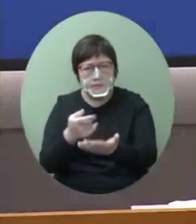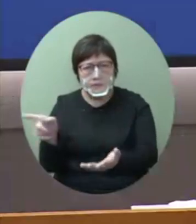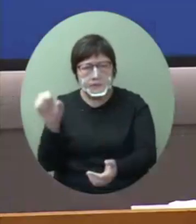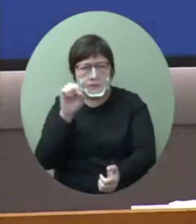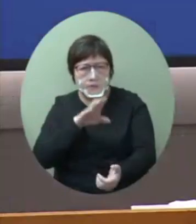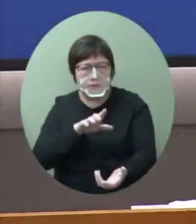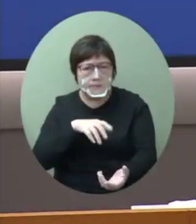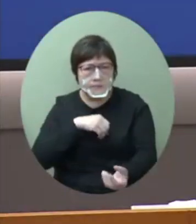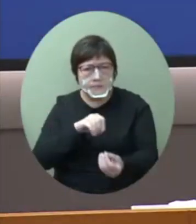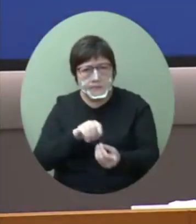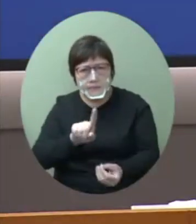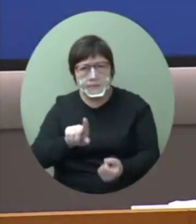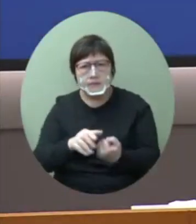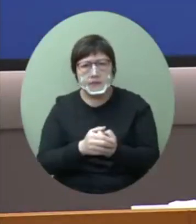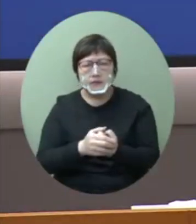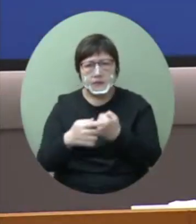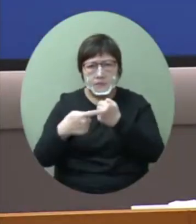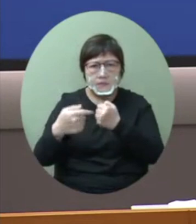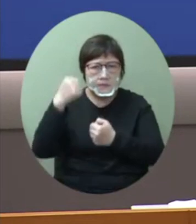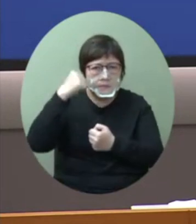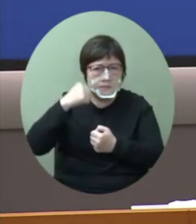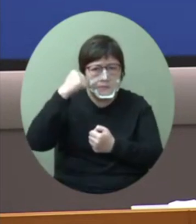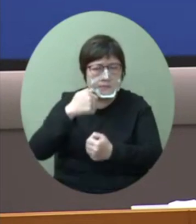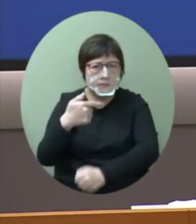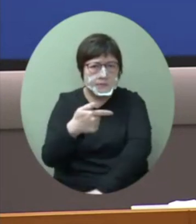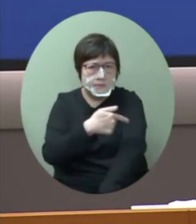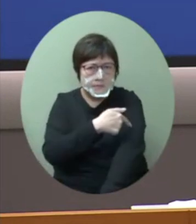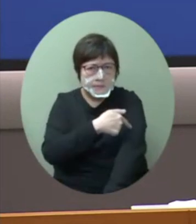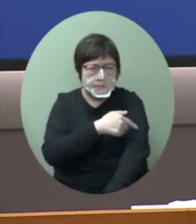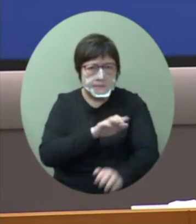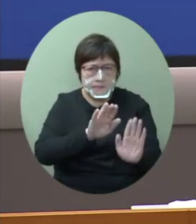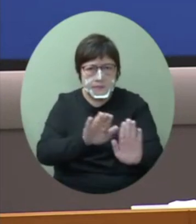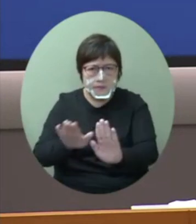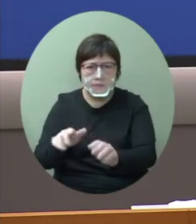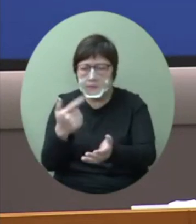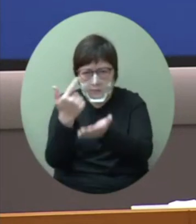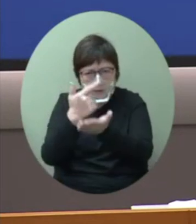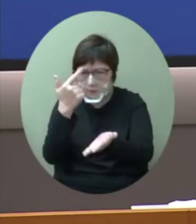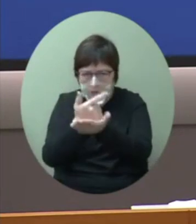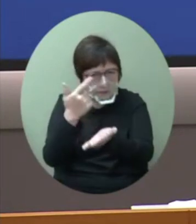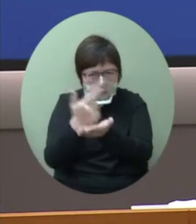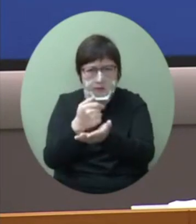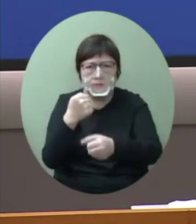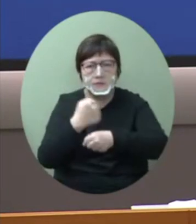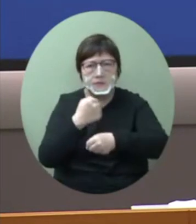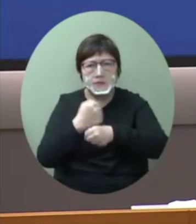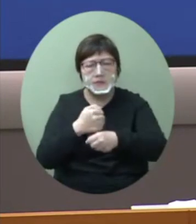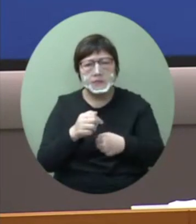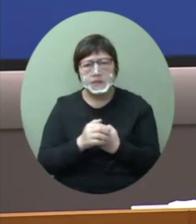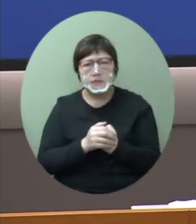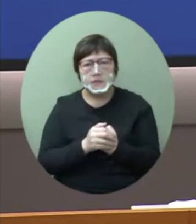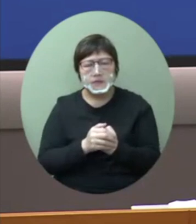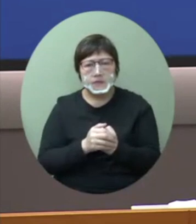第一咧就係、是、為長者接種疫苗咧，係呢段時間重中之重嘅工作嗱。咁、所